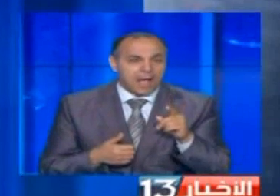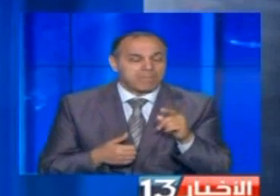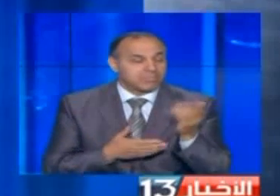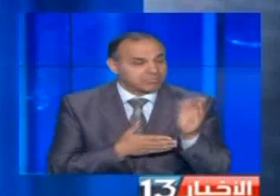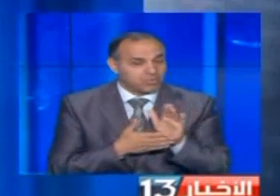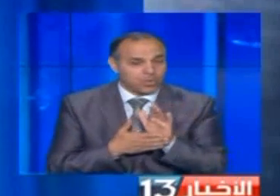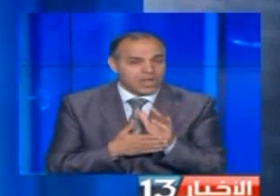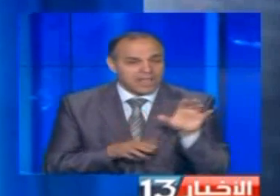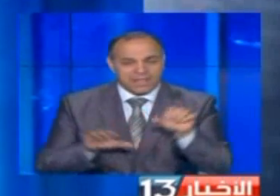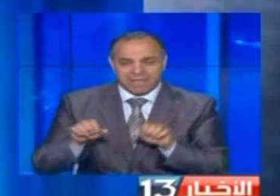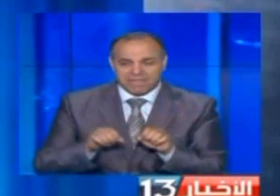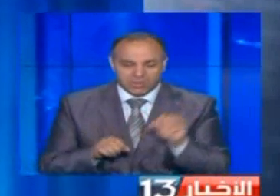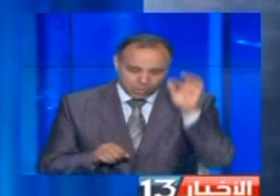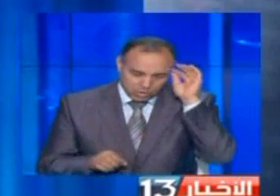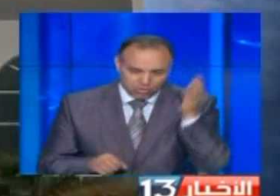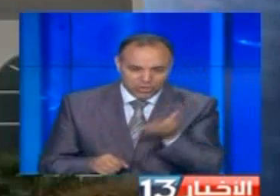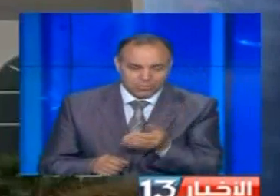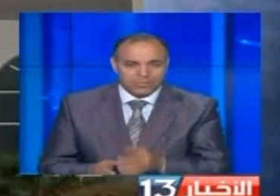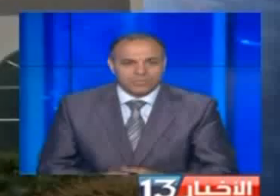التظاهرة ضيفات على تونس.